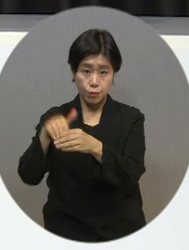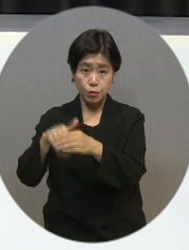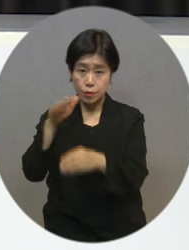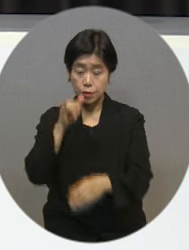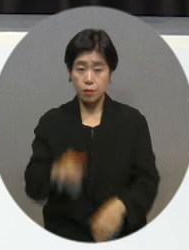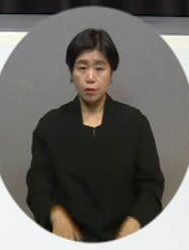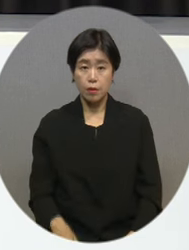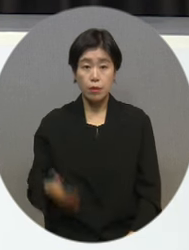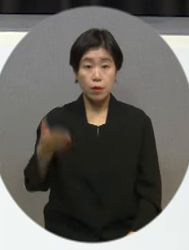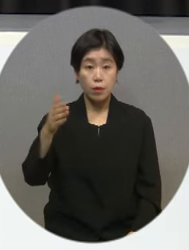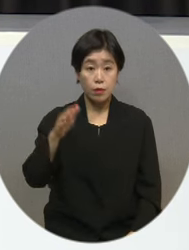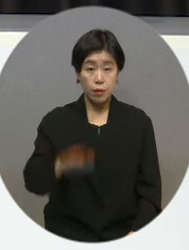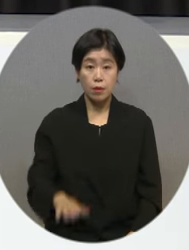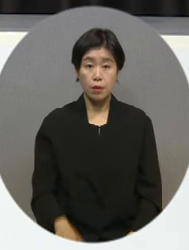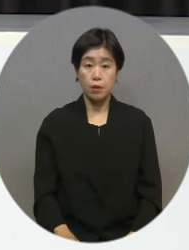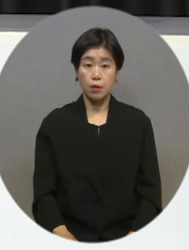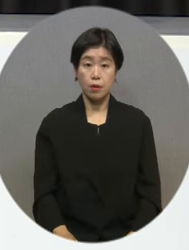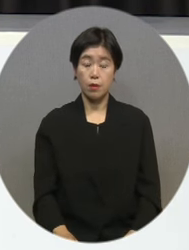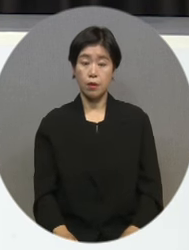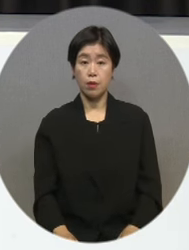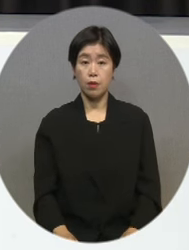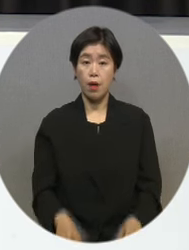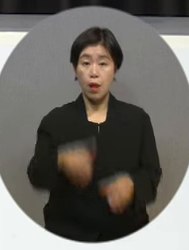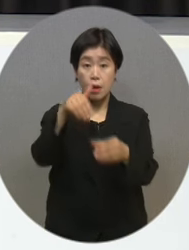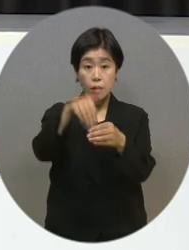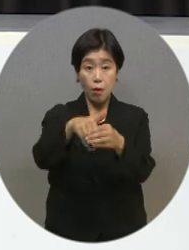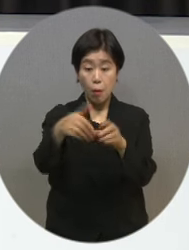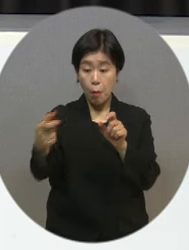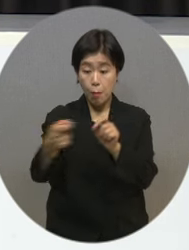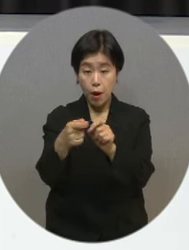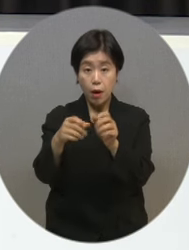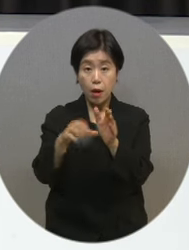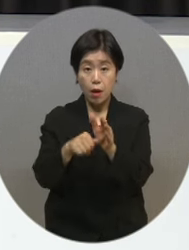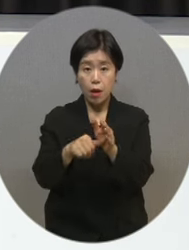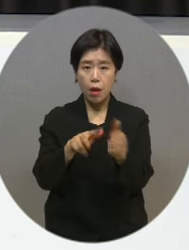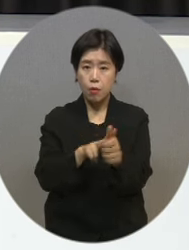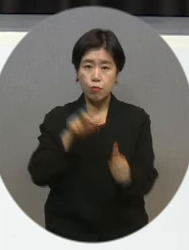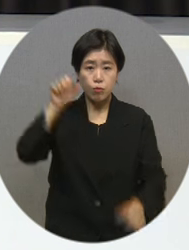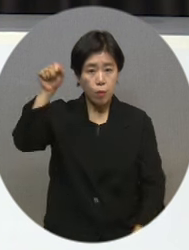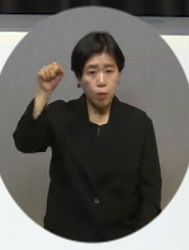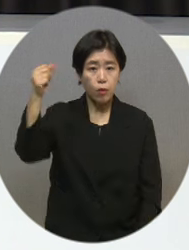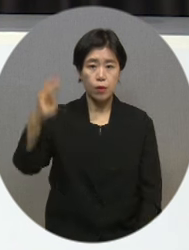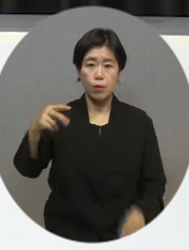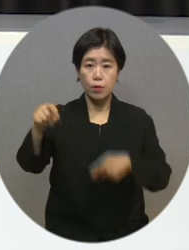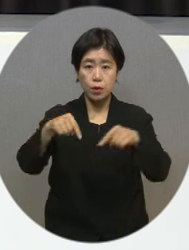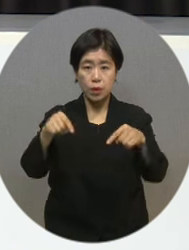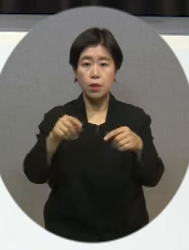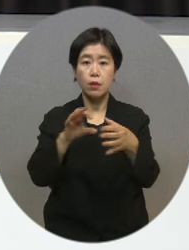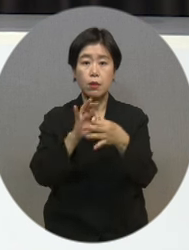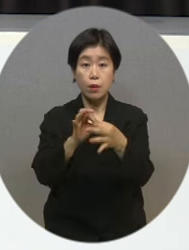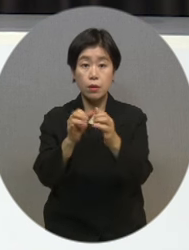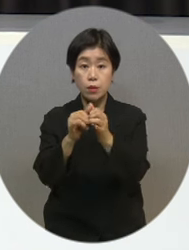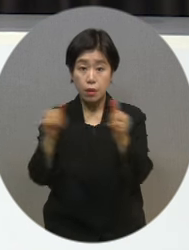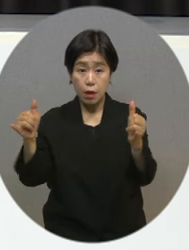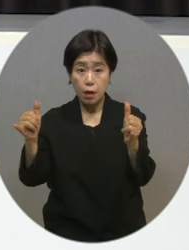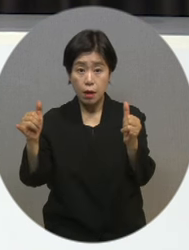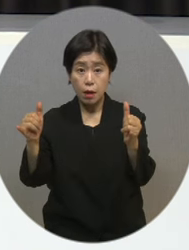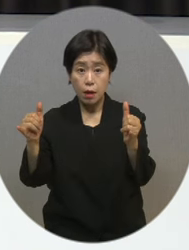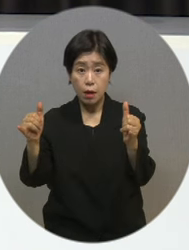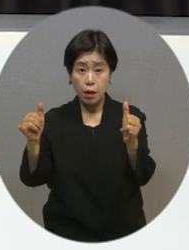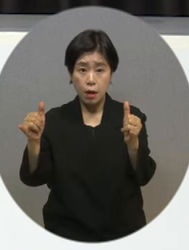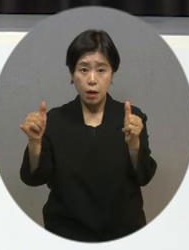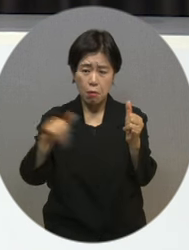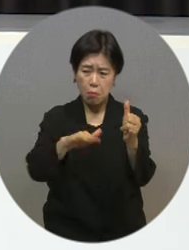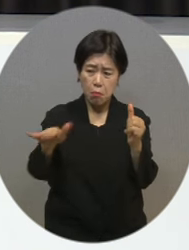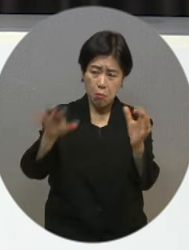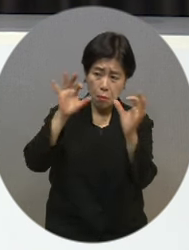때만 되면 이 후보들이라든지 정치 관련되신 분들이 장애인에 대한